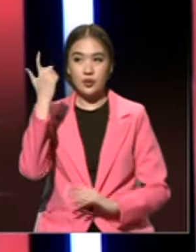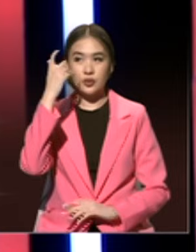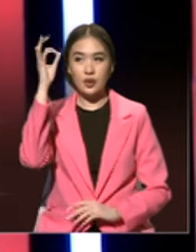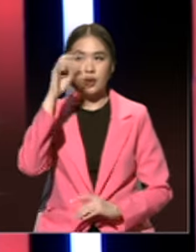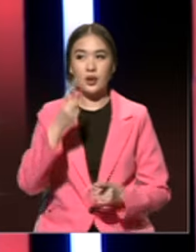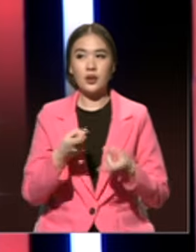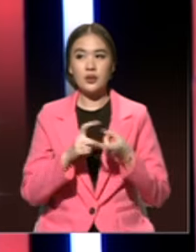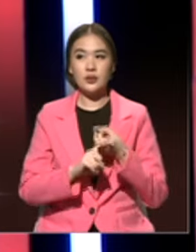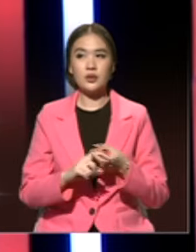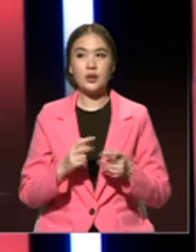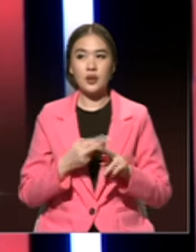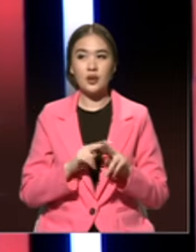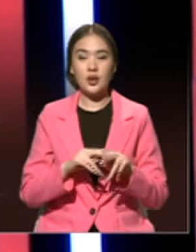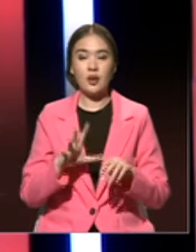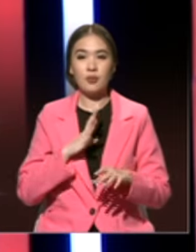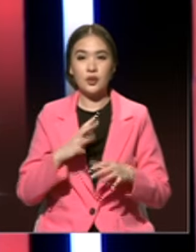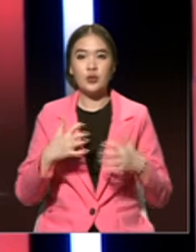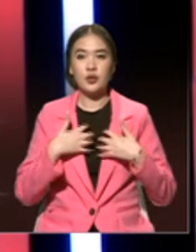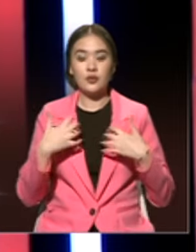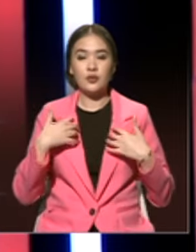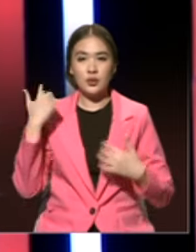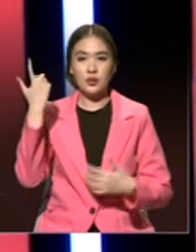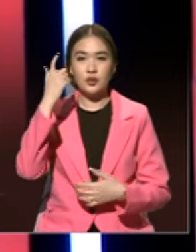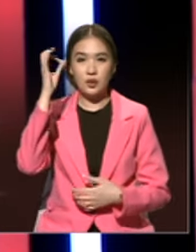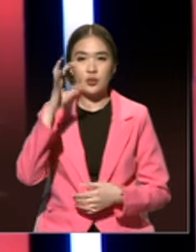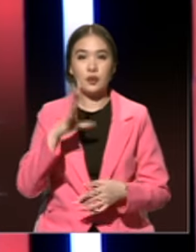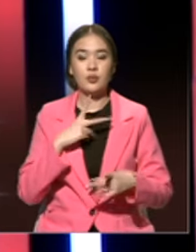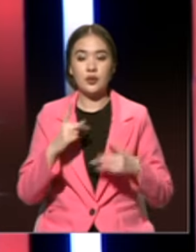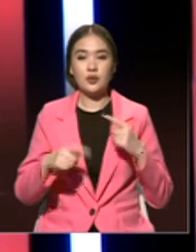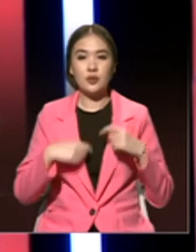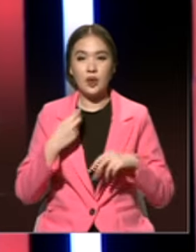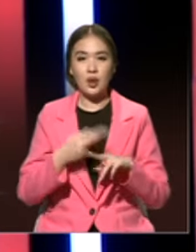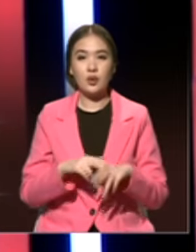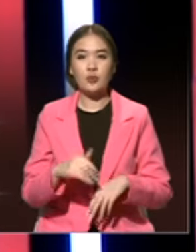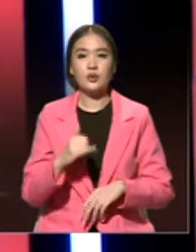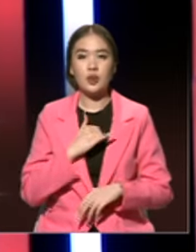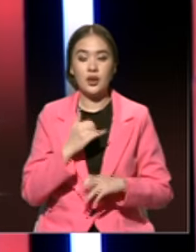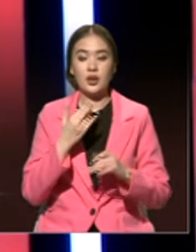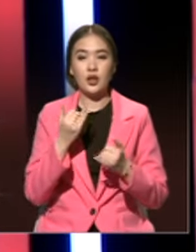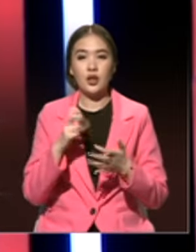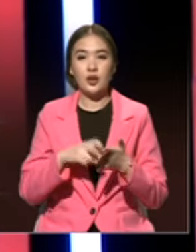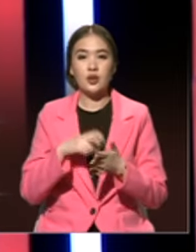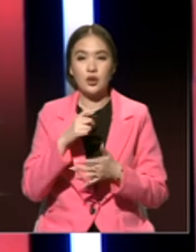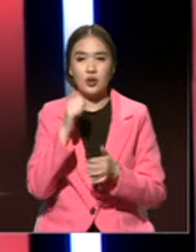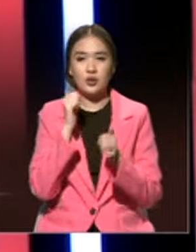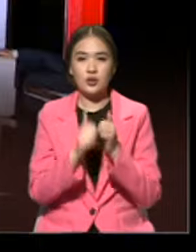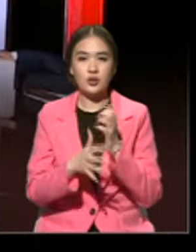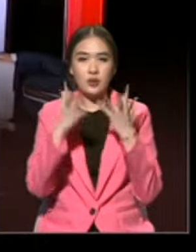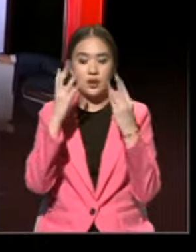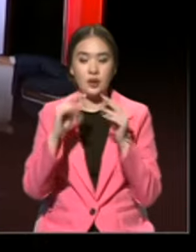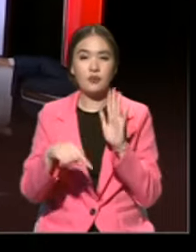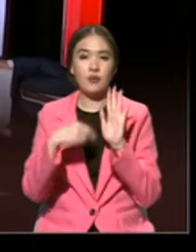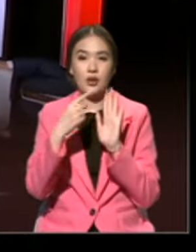қатысты, яғни бұл жерде мал шығынына қатысты сұрақтарды қойып жатырмыз. Бізге WhatsApp желімізге күн сайын неше түрлі сауал